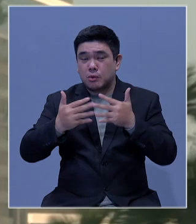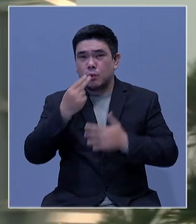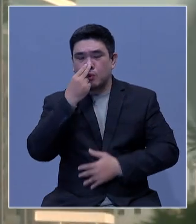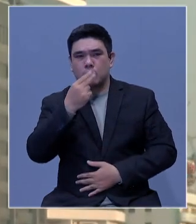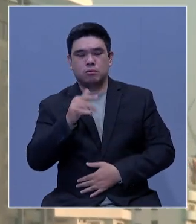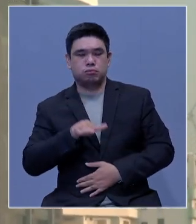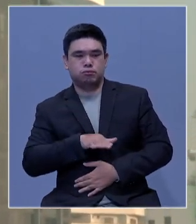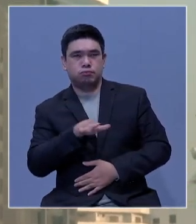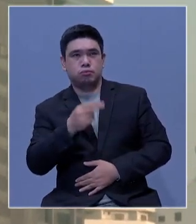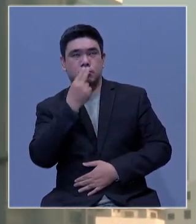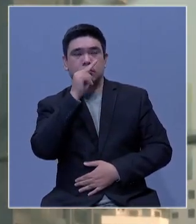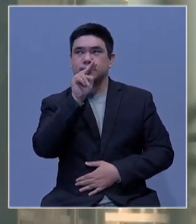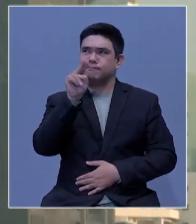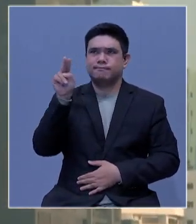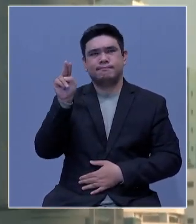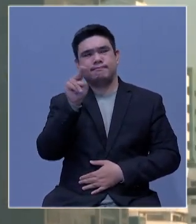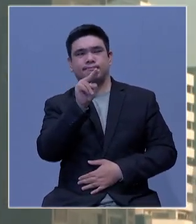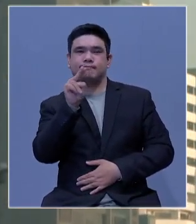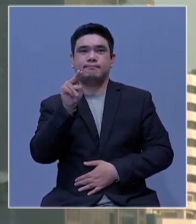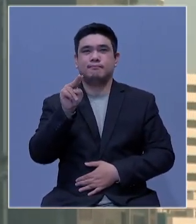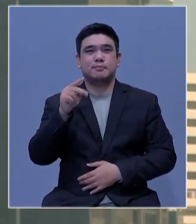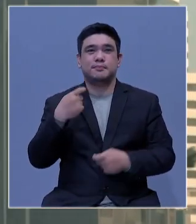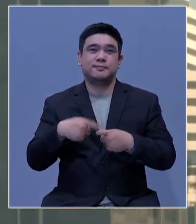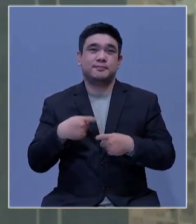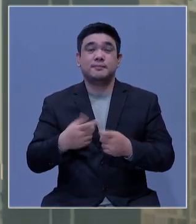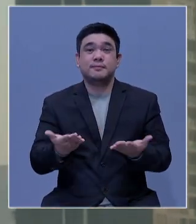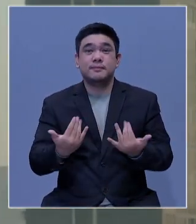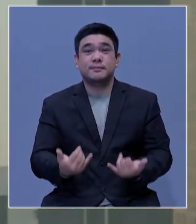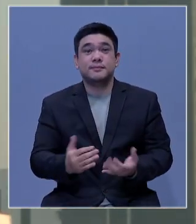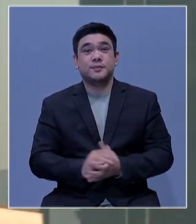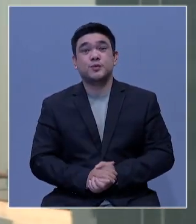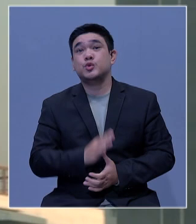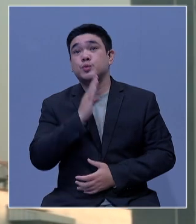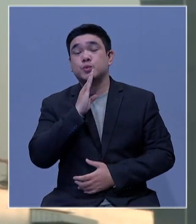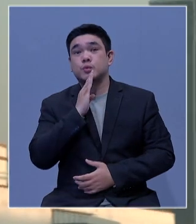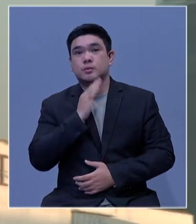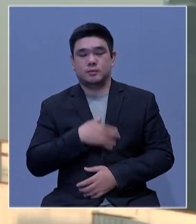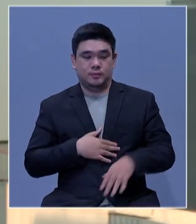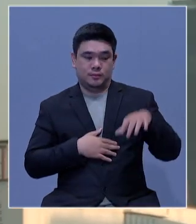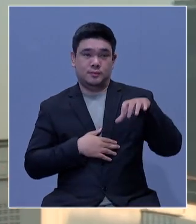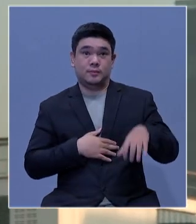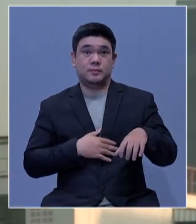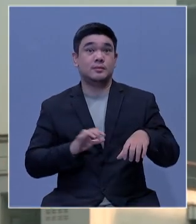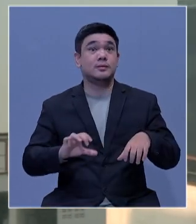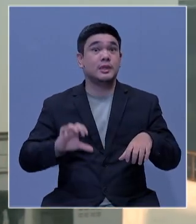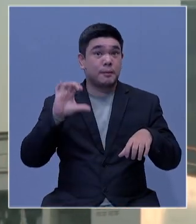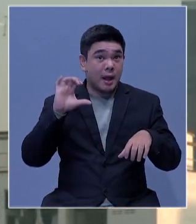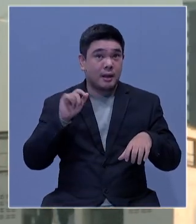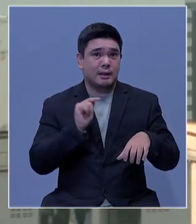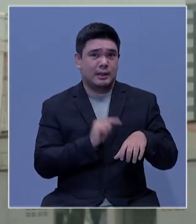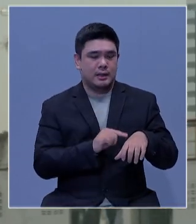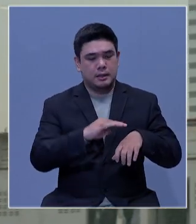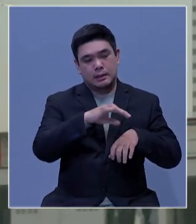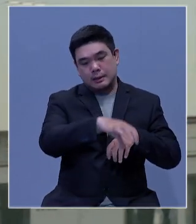ขับรถมาทำงานล่ะค่ะอ่ะมีจุดที่อย่างเขาบอกจากทำเนียบรัฐบาลแล้วก็พื้นที่โดย